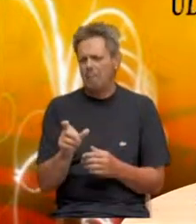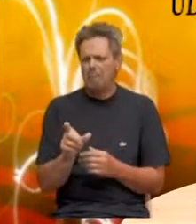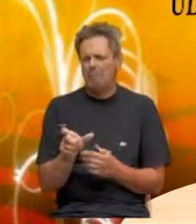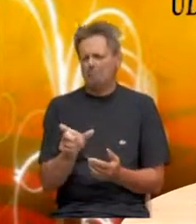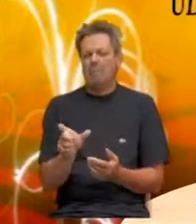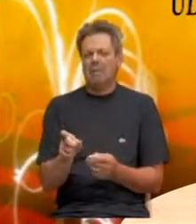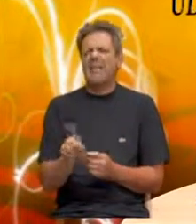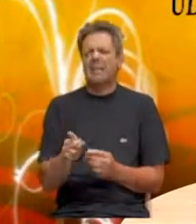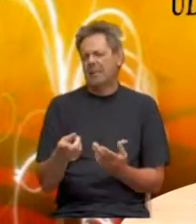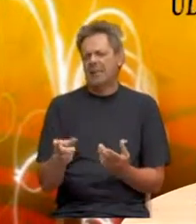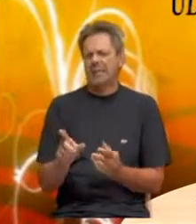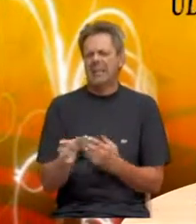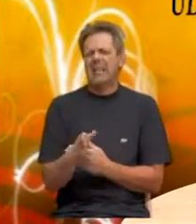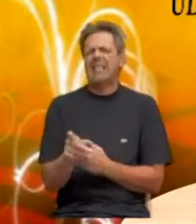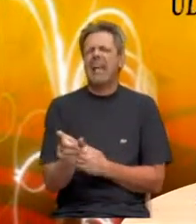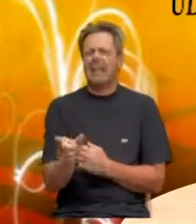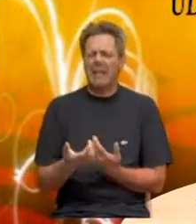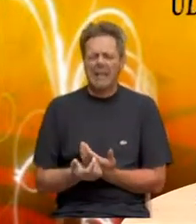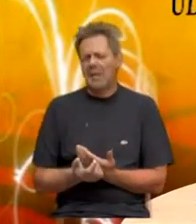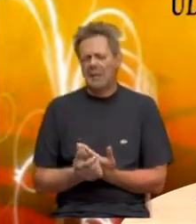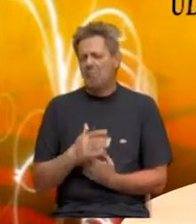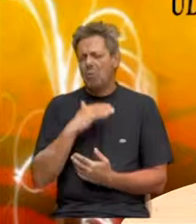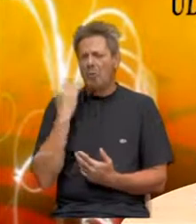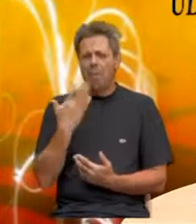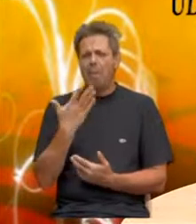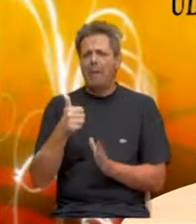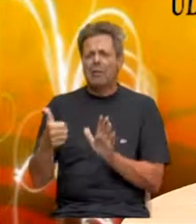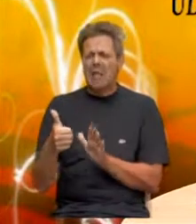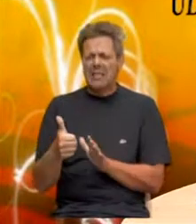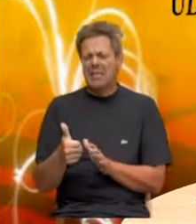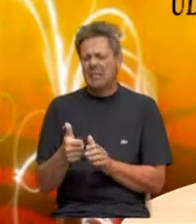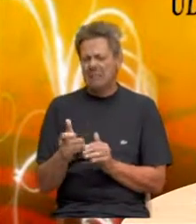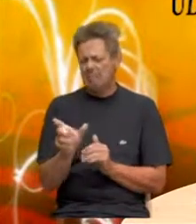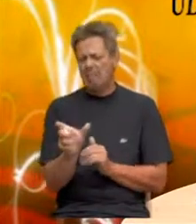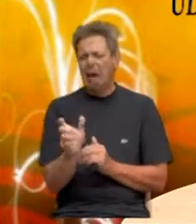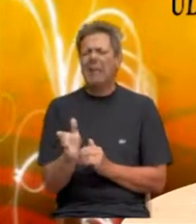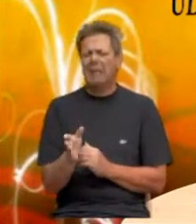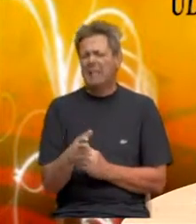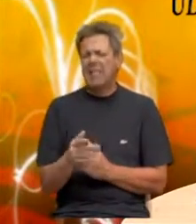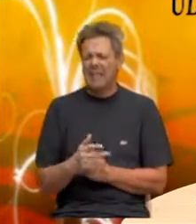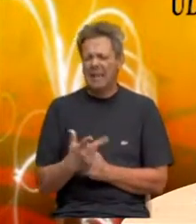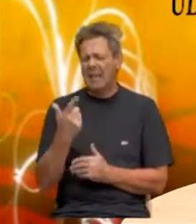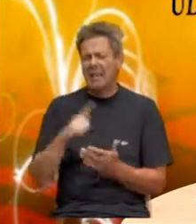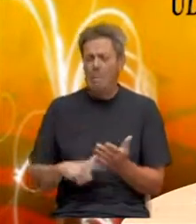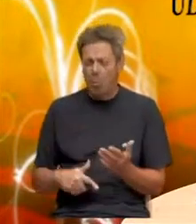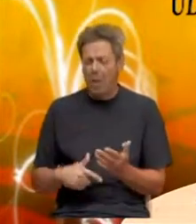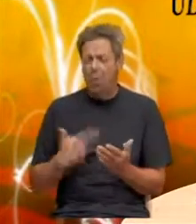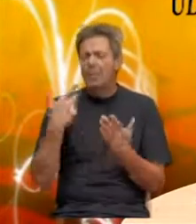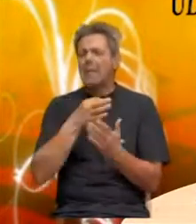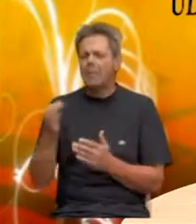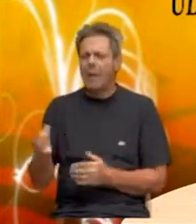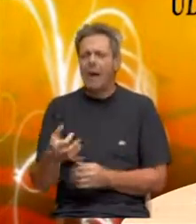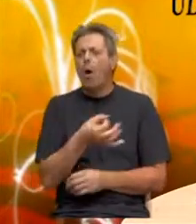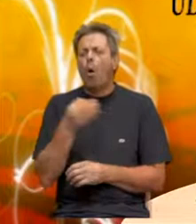Evo, dokazano je da 5-6 sardelica u obroku sa povrćem nekim, 3 puta tjedno,